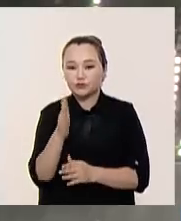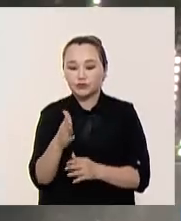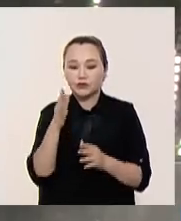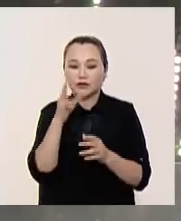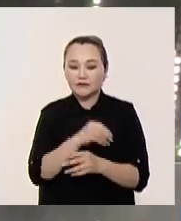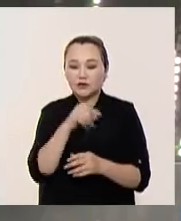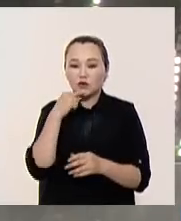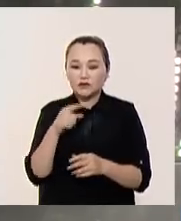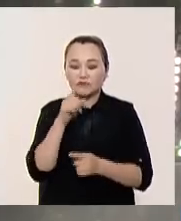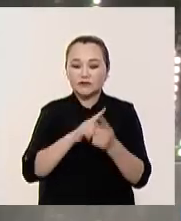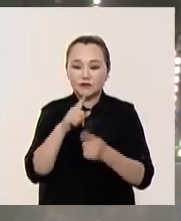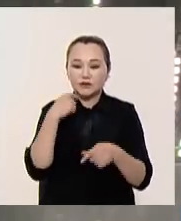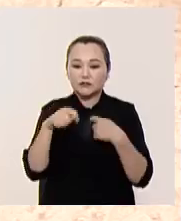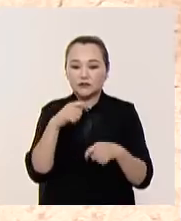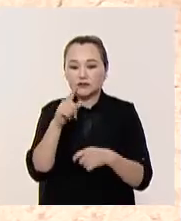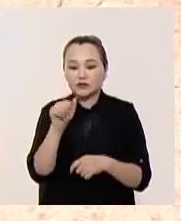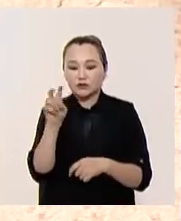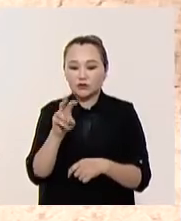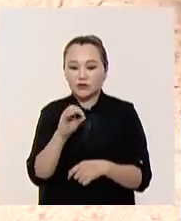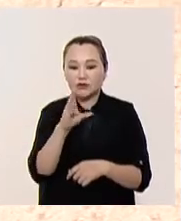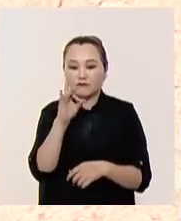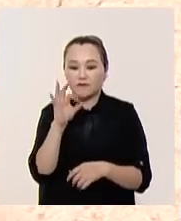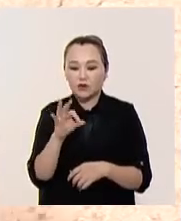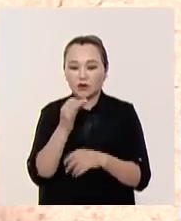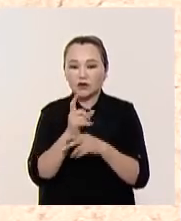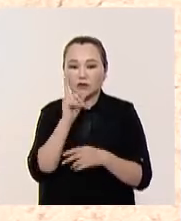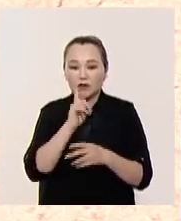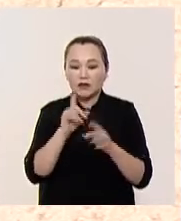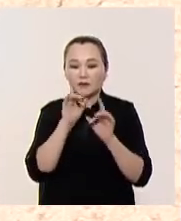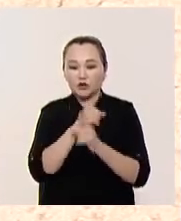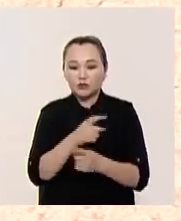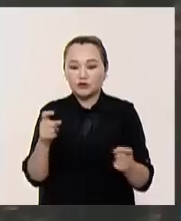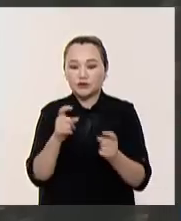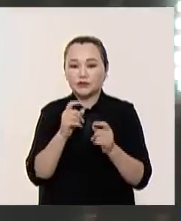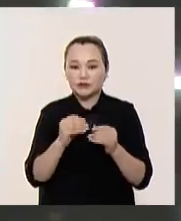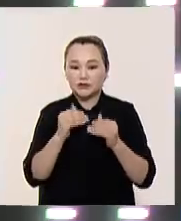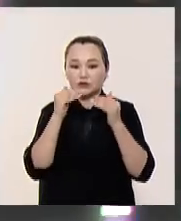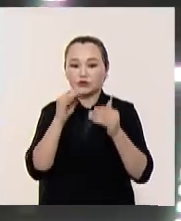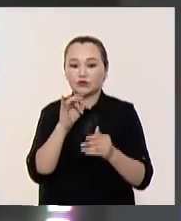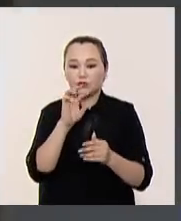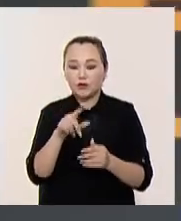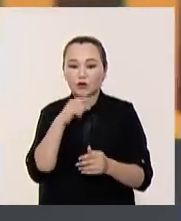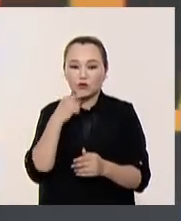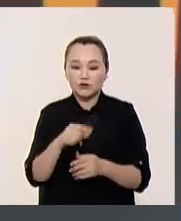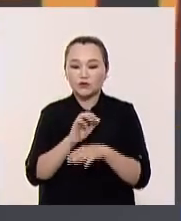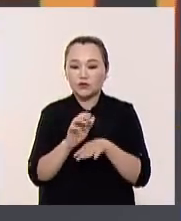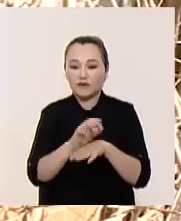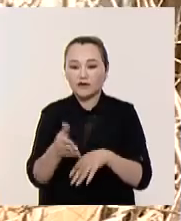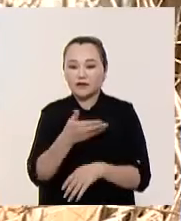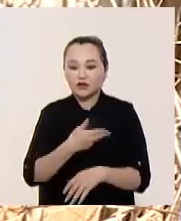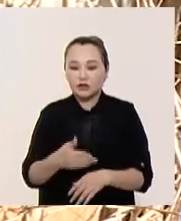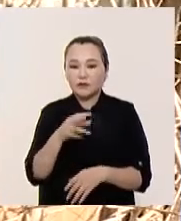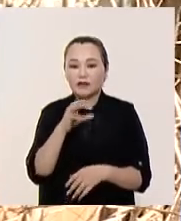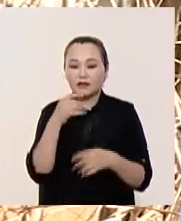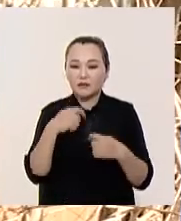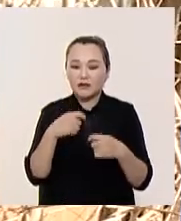России возобновится торговля за доллары и евро. Пока же эксперты предупреждают, за счет роста рубля российские товары на наших прилавках